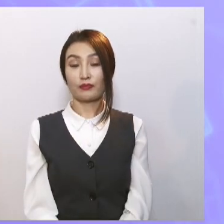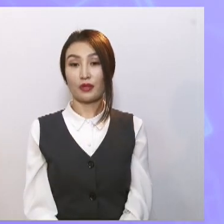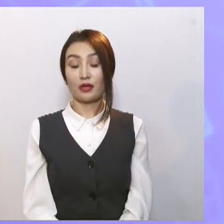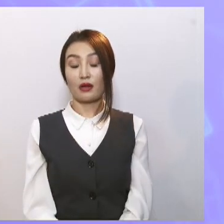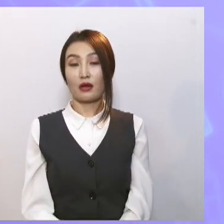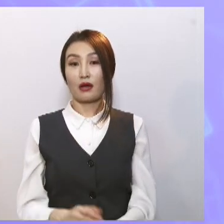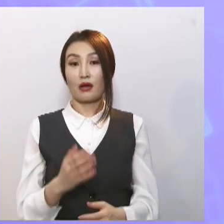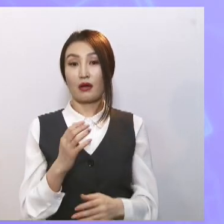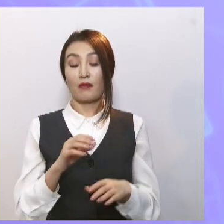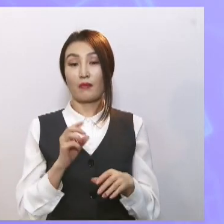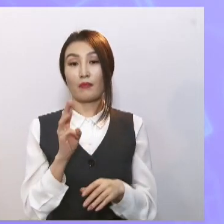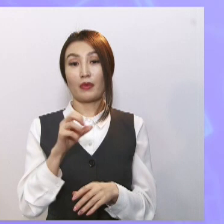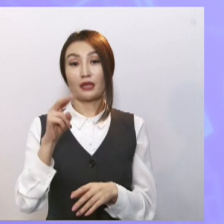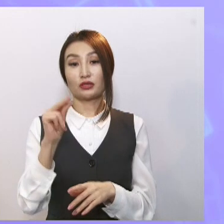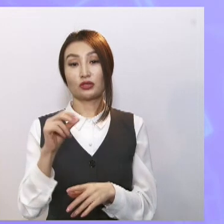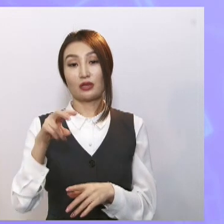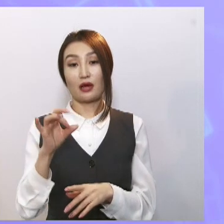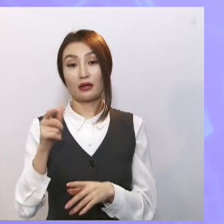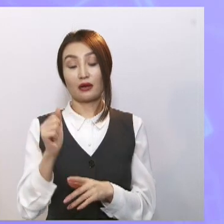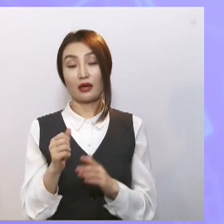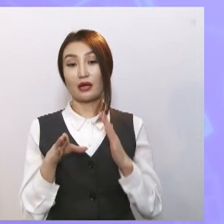Малчыларга жардам беришти.